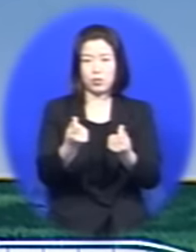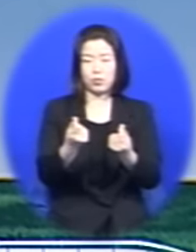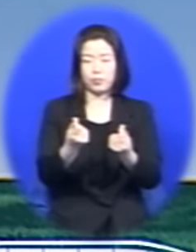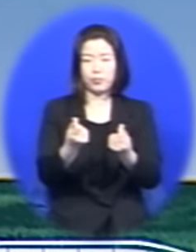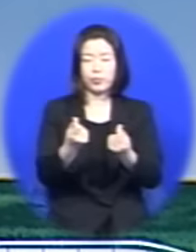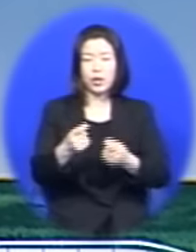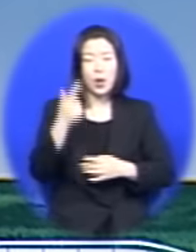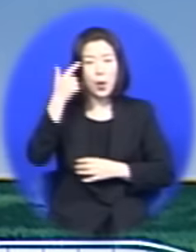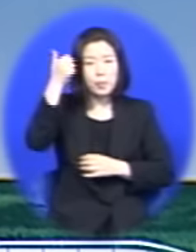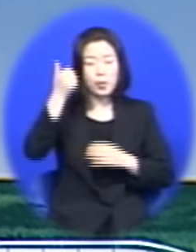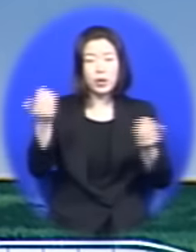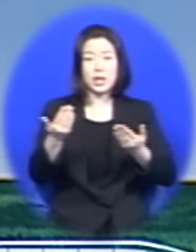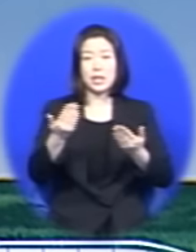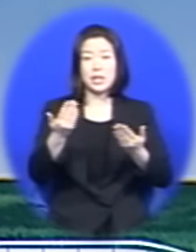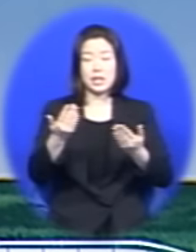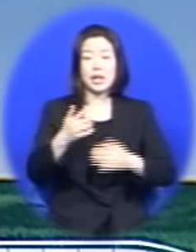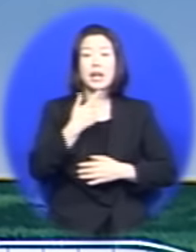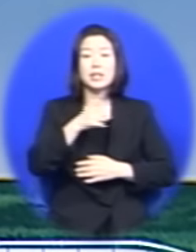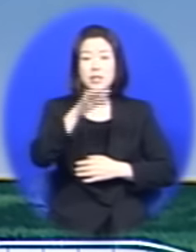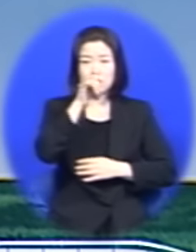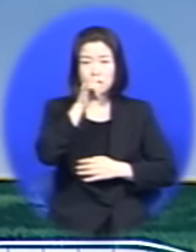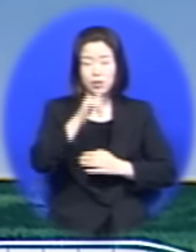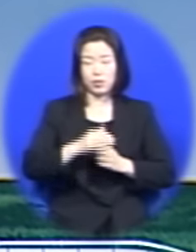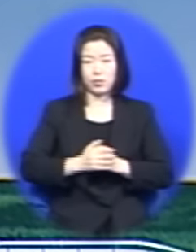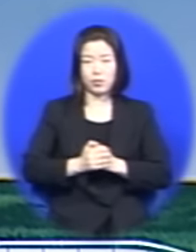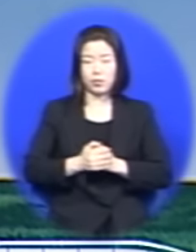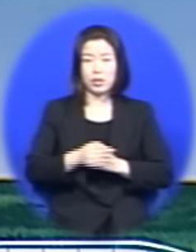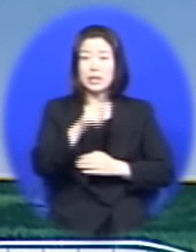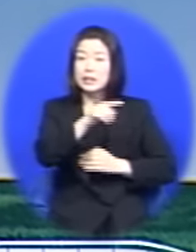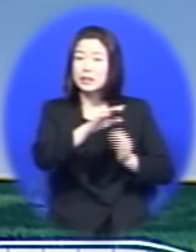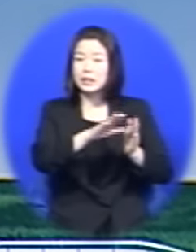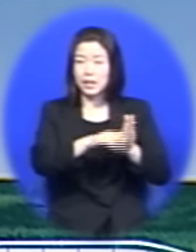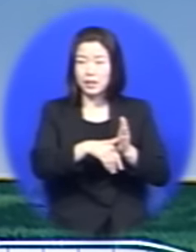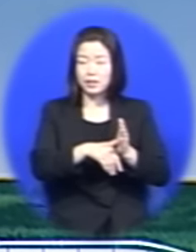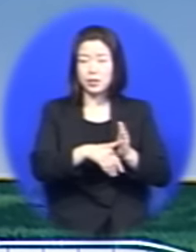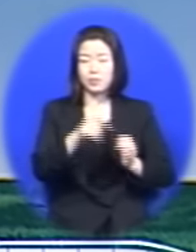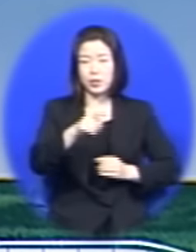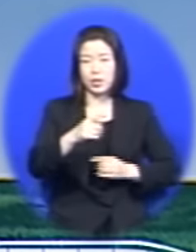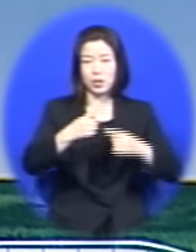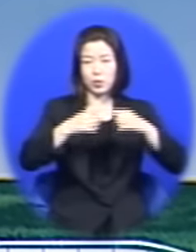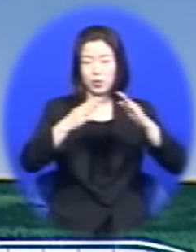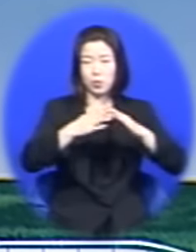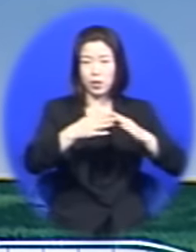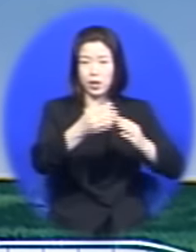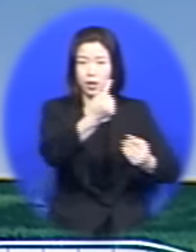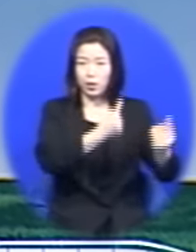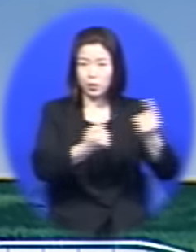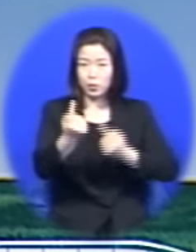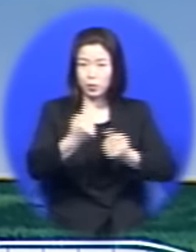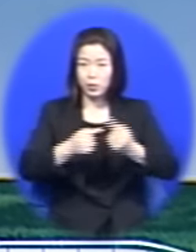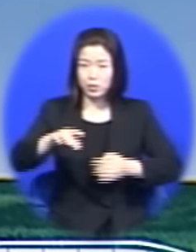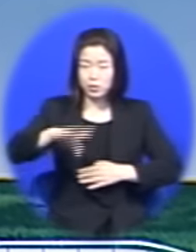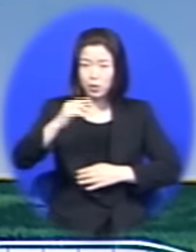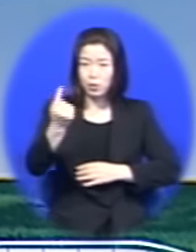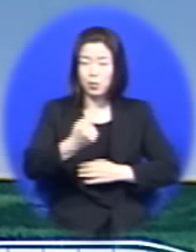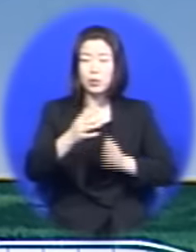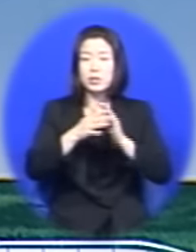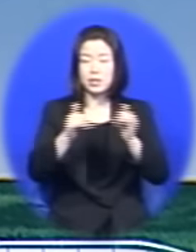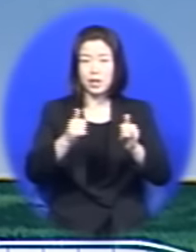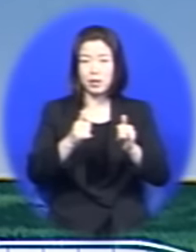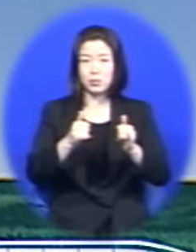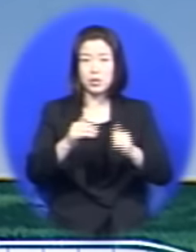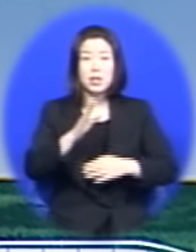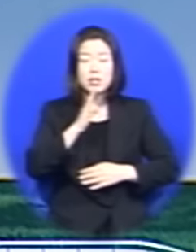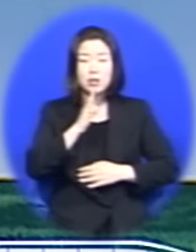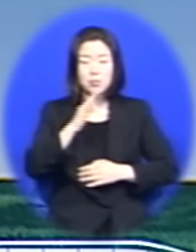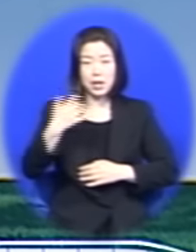그렇게 목회를 했어요. 그런 때는 이게 교회에 처음 나온 분들은